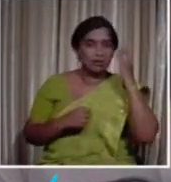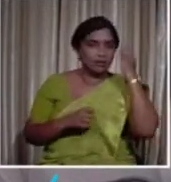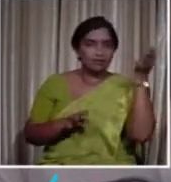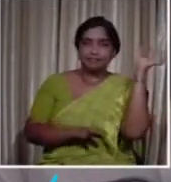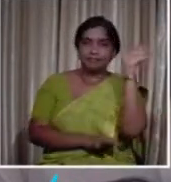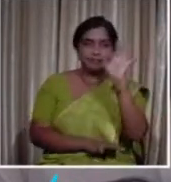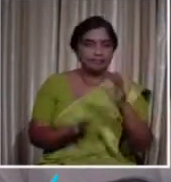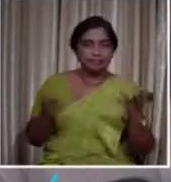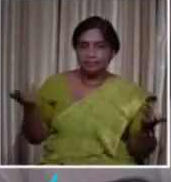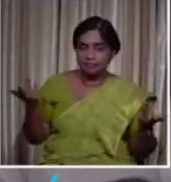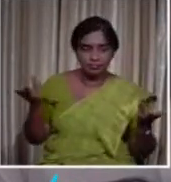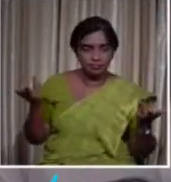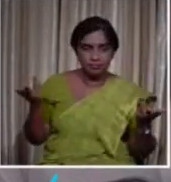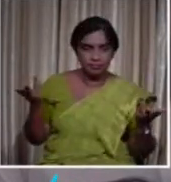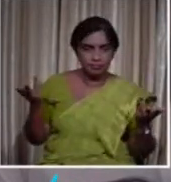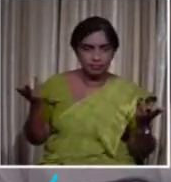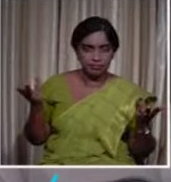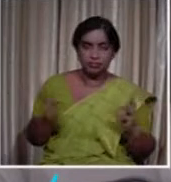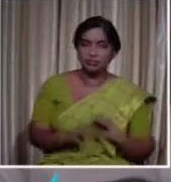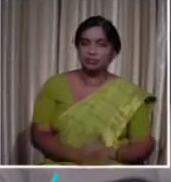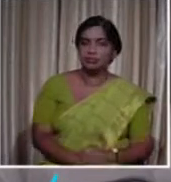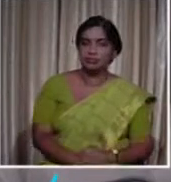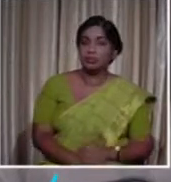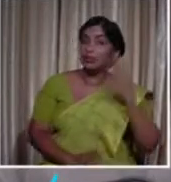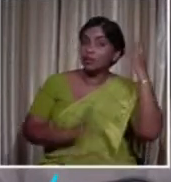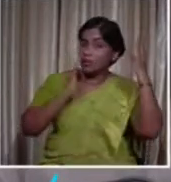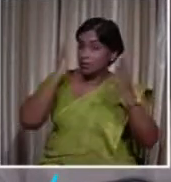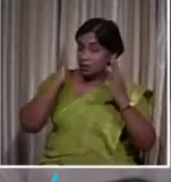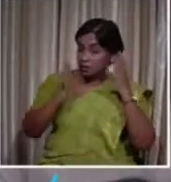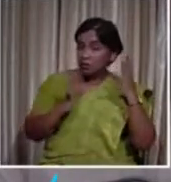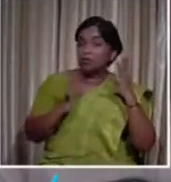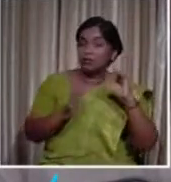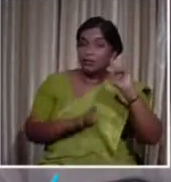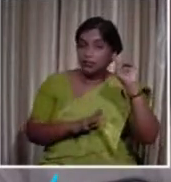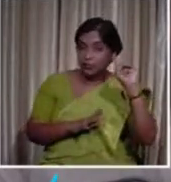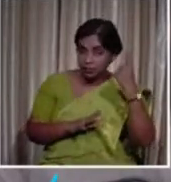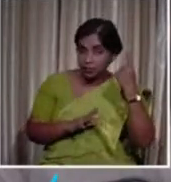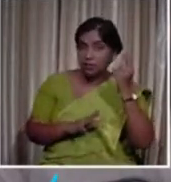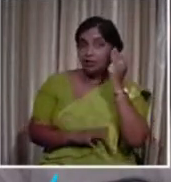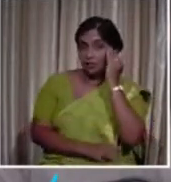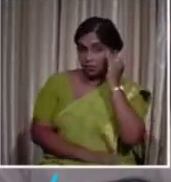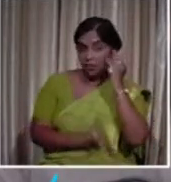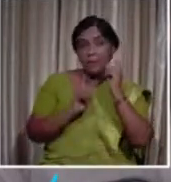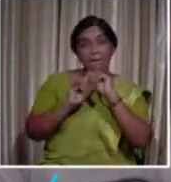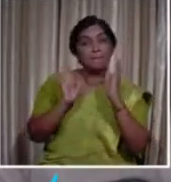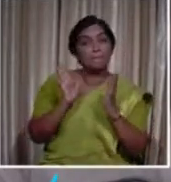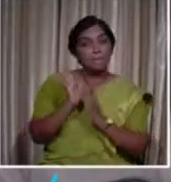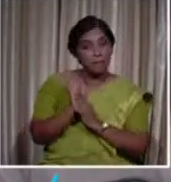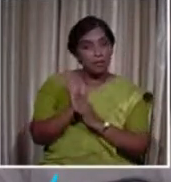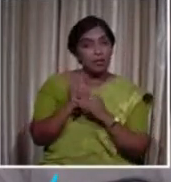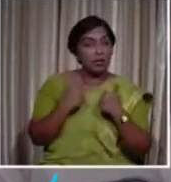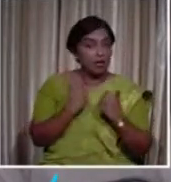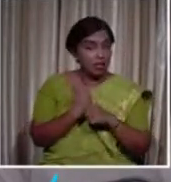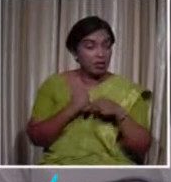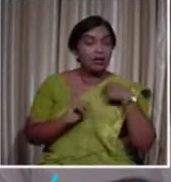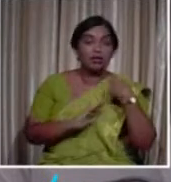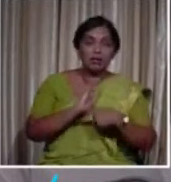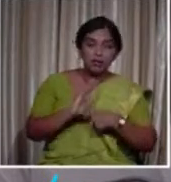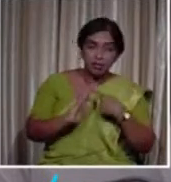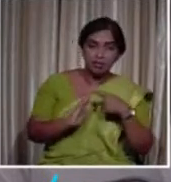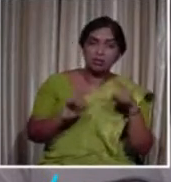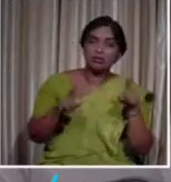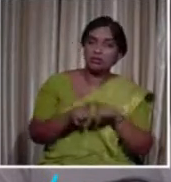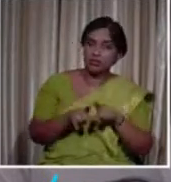कांता वक पत्तेलन है लोके प्रथम कांता अगमतिनीय भीकर पुराटे